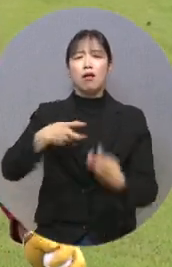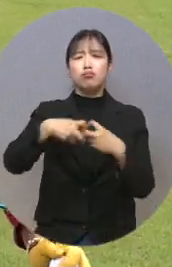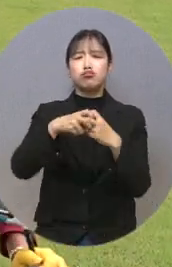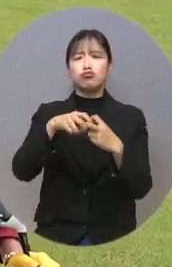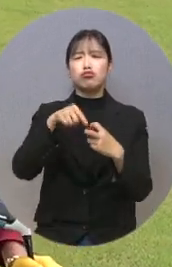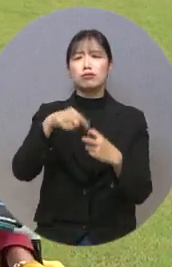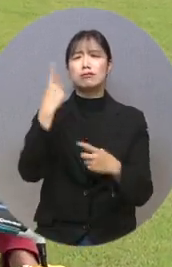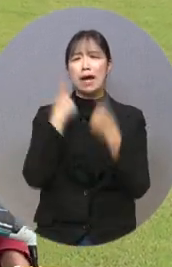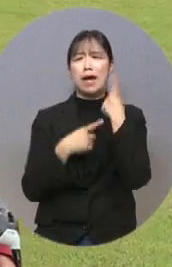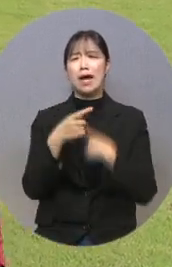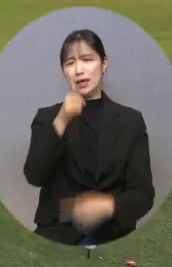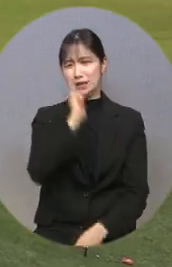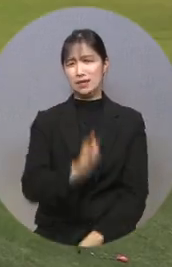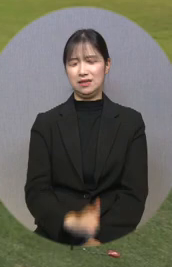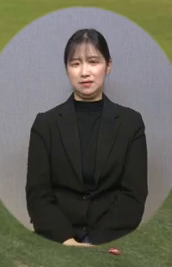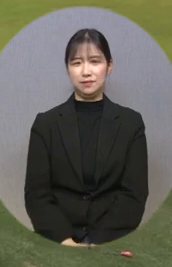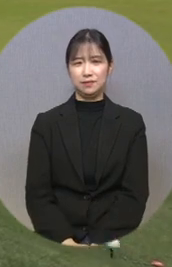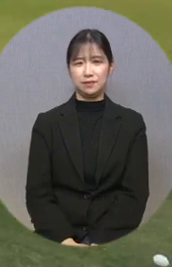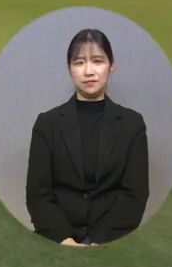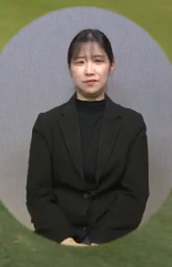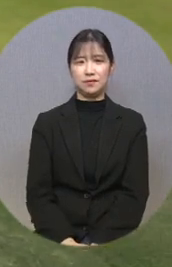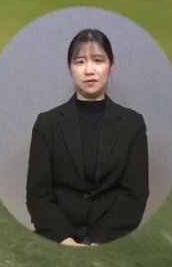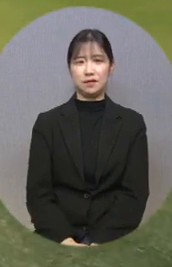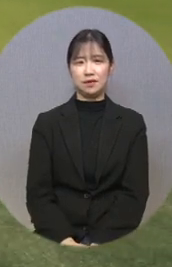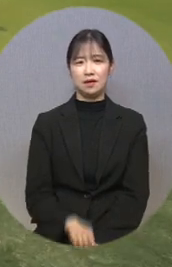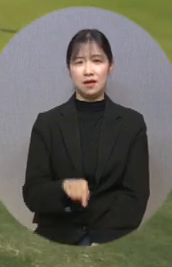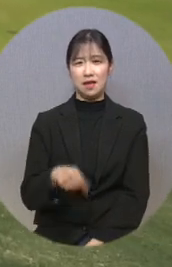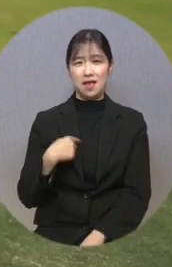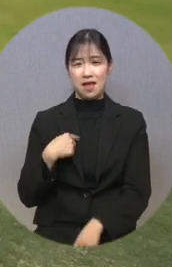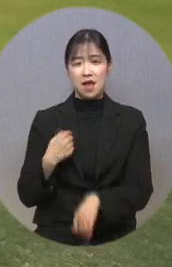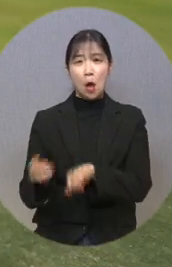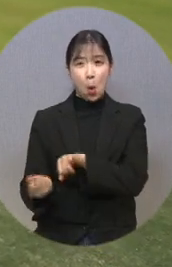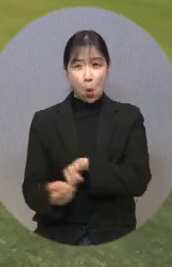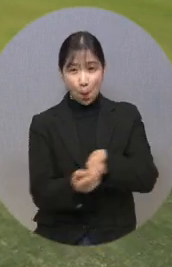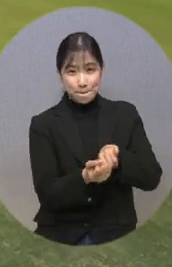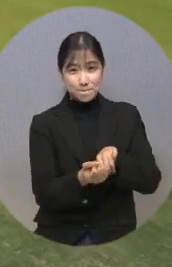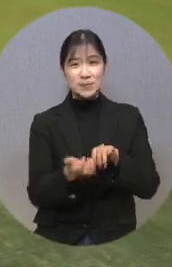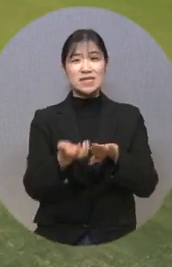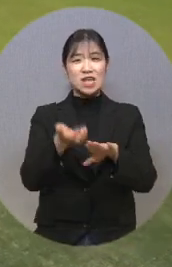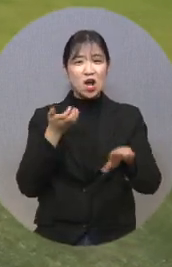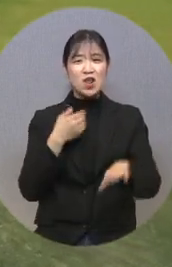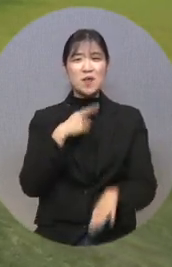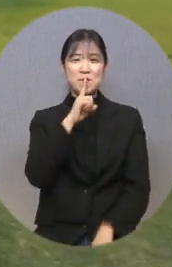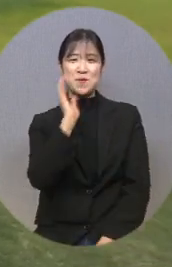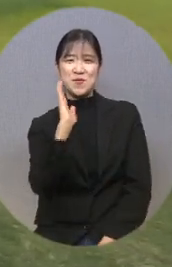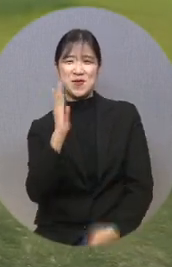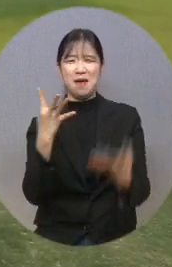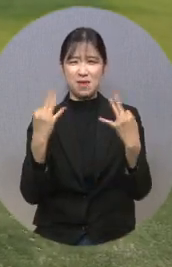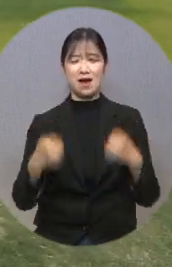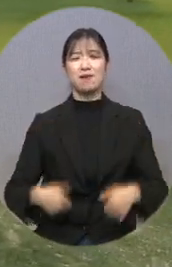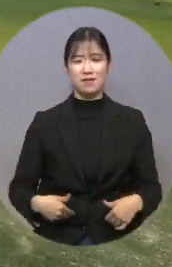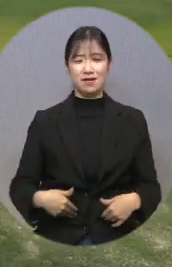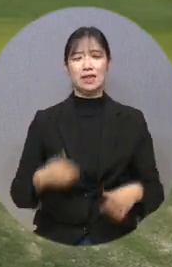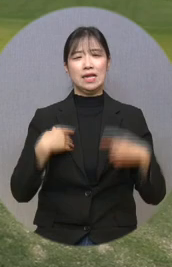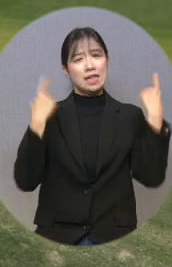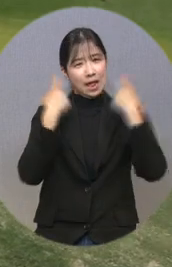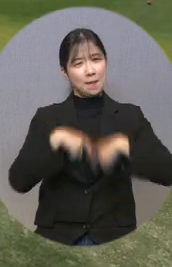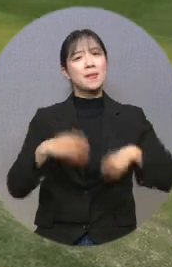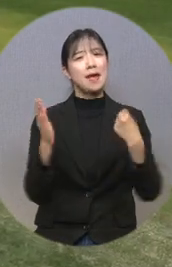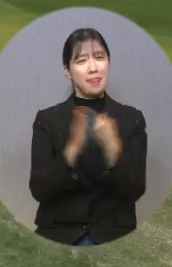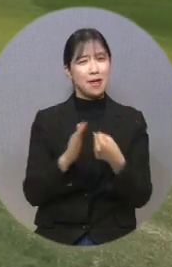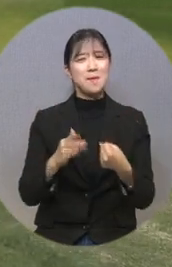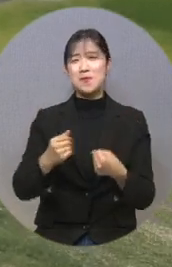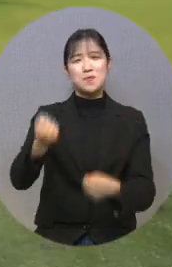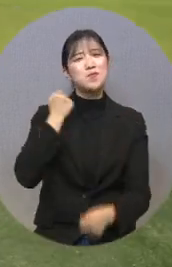있는 상태입니다. 영물이. 굽히기 전에는 얘기를 많이 해놔야 됩니다. 어떻게 될지 모르기 때문에. 살이 빠져서 잘 맞을지